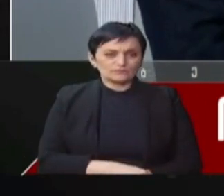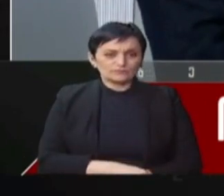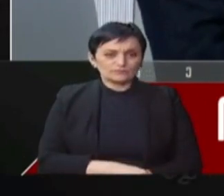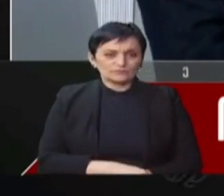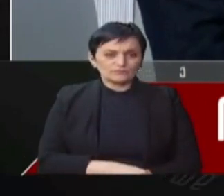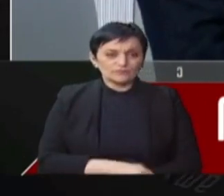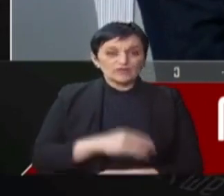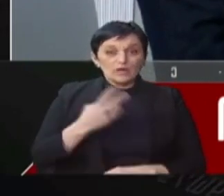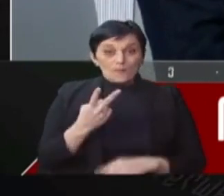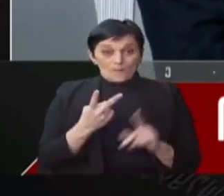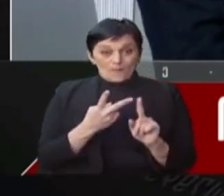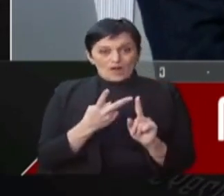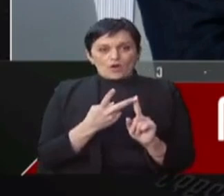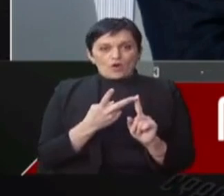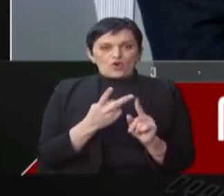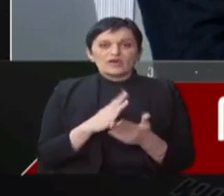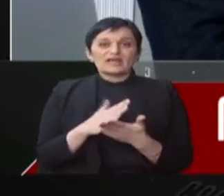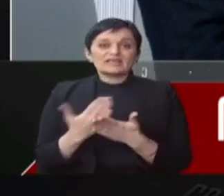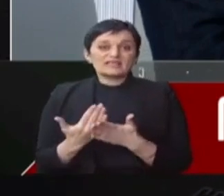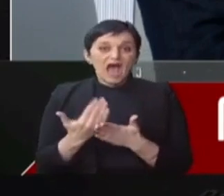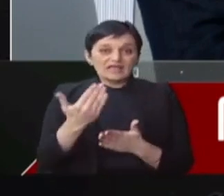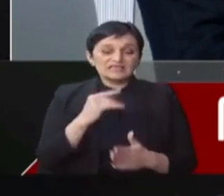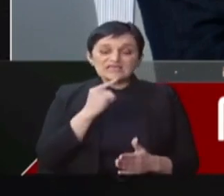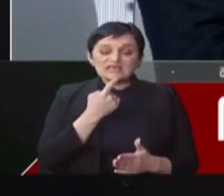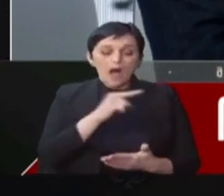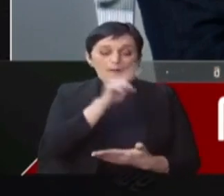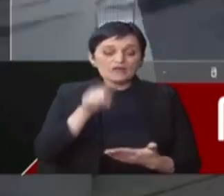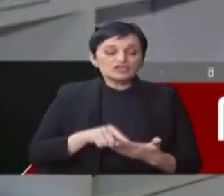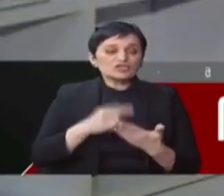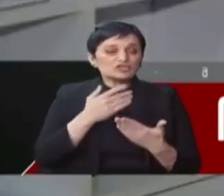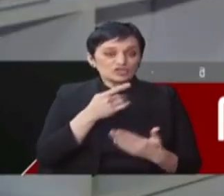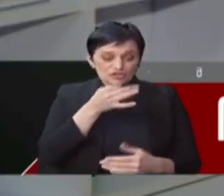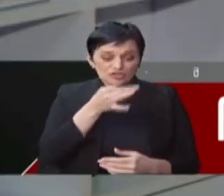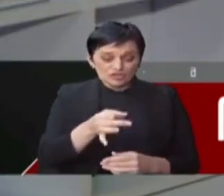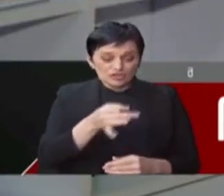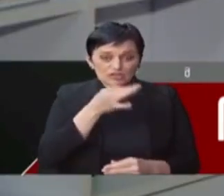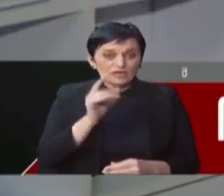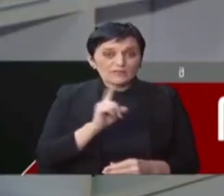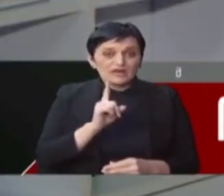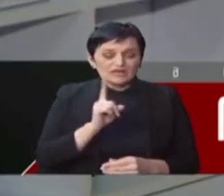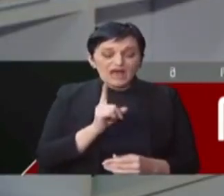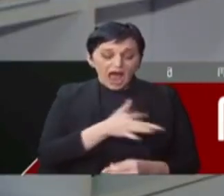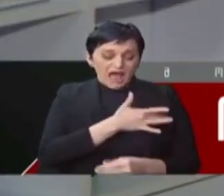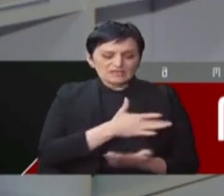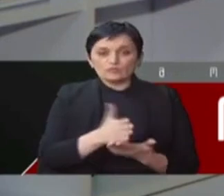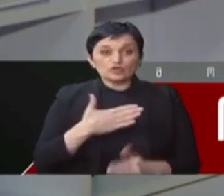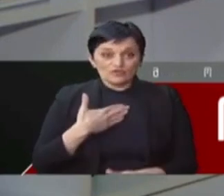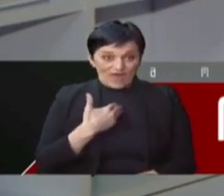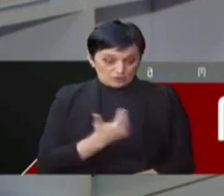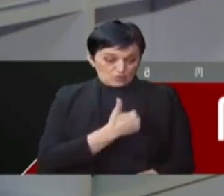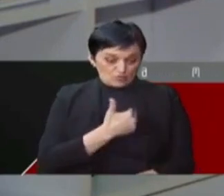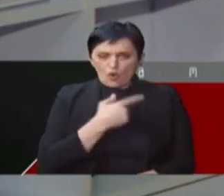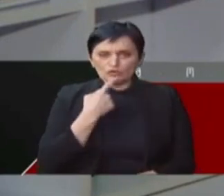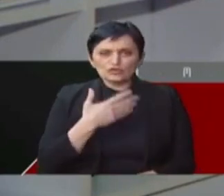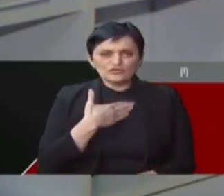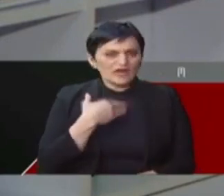Ესე იგი, მეორე ნაწილზე კითხვის ძალიან გამიჭირდება პასუხი, ანუ რას ემსახურება, მაგრამ ანუ ჩვენს მოტივაციას გეტყვით. Ანუ ჩვენთვის ძალიან საინტერესო